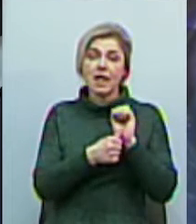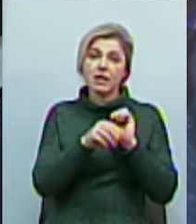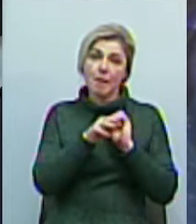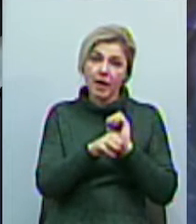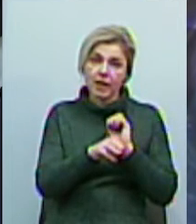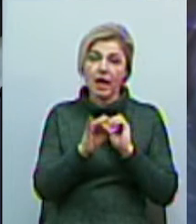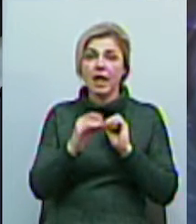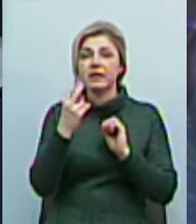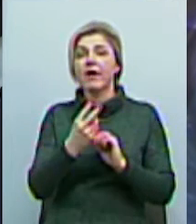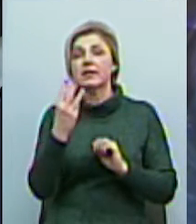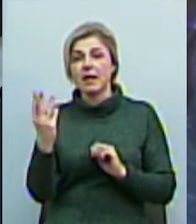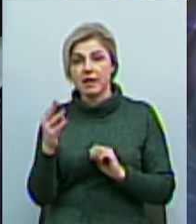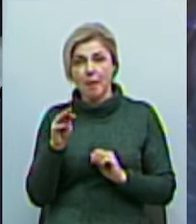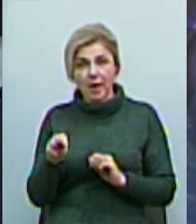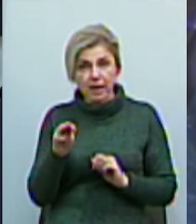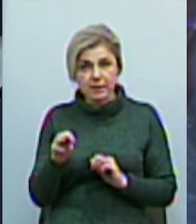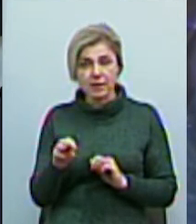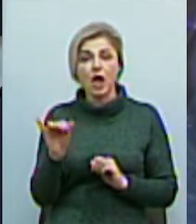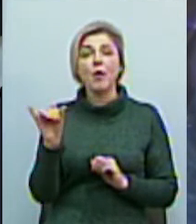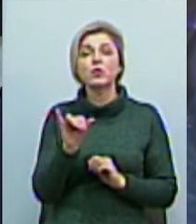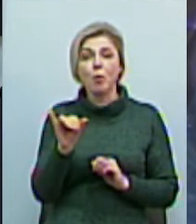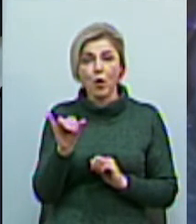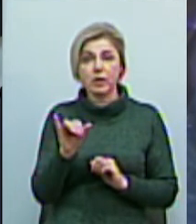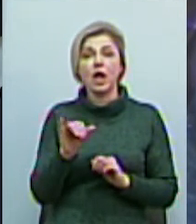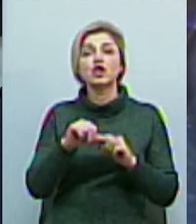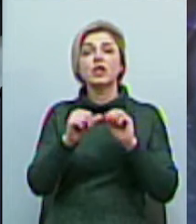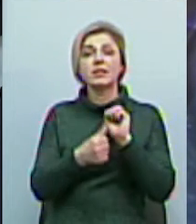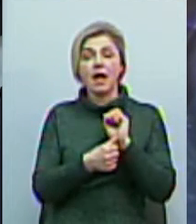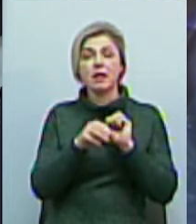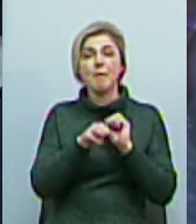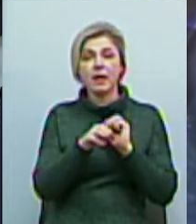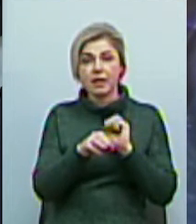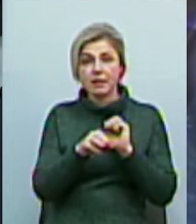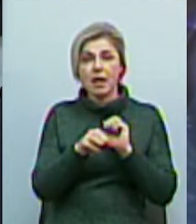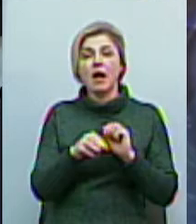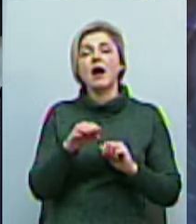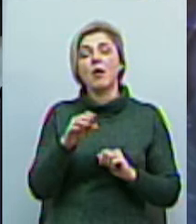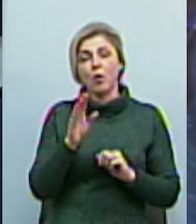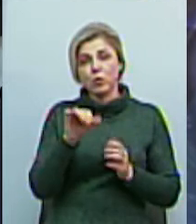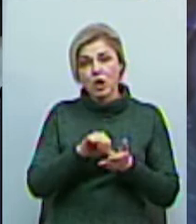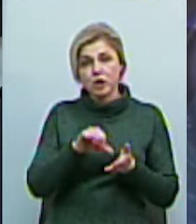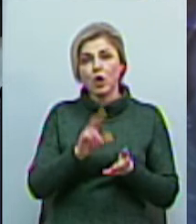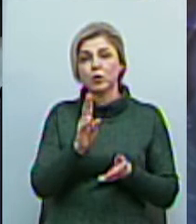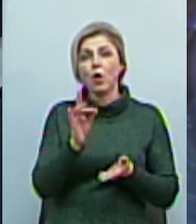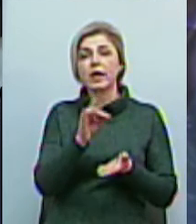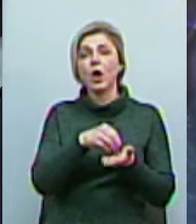березня і 23 березня. 16 березня учасники, які зареєструються до пробного